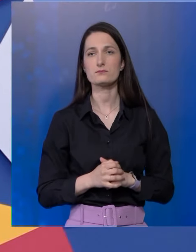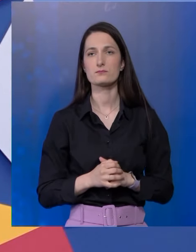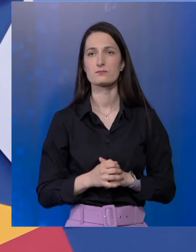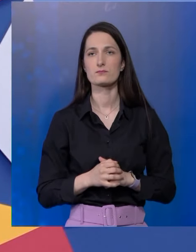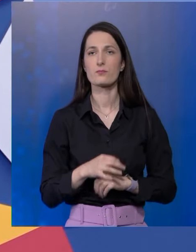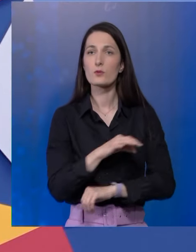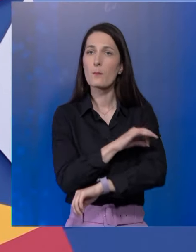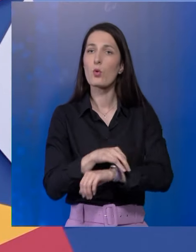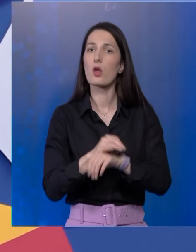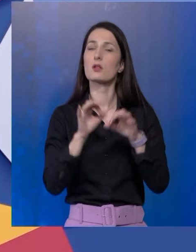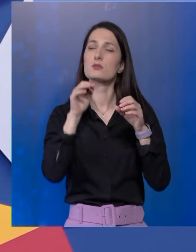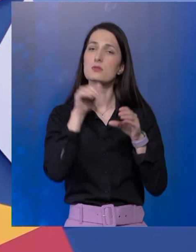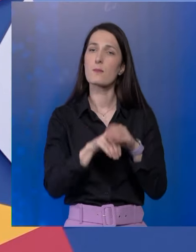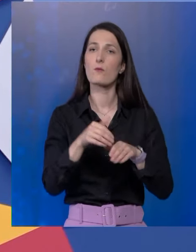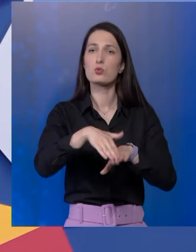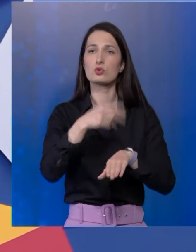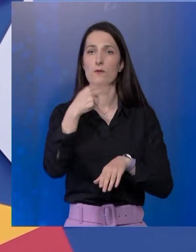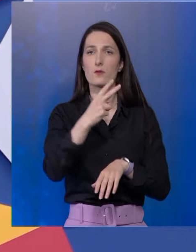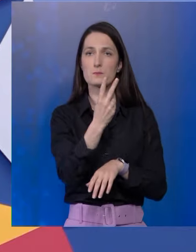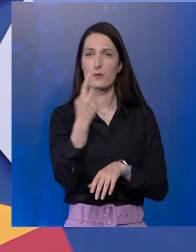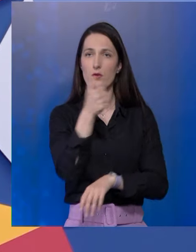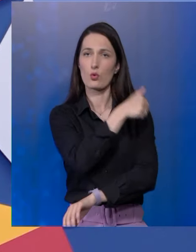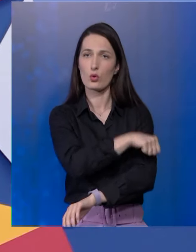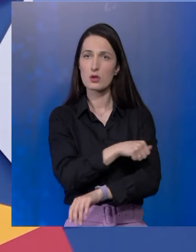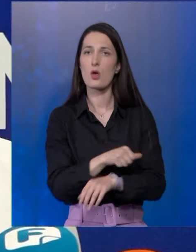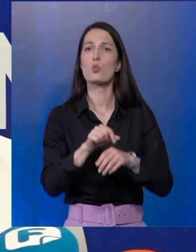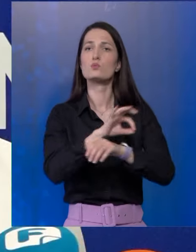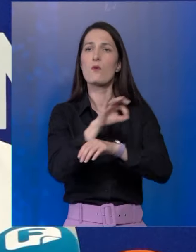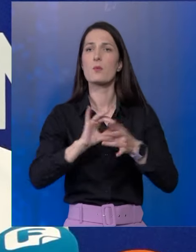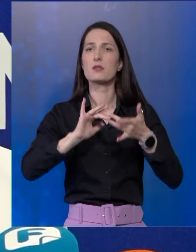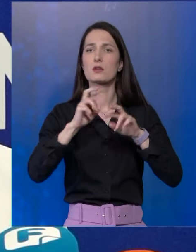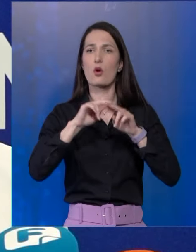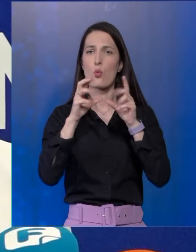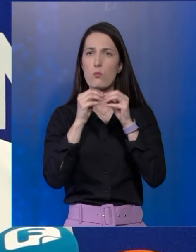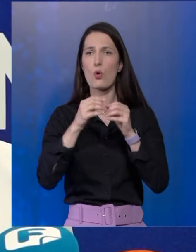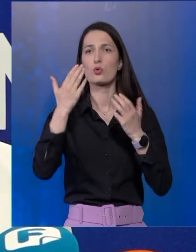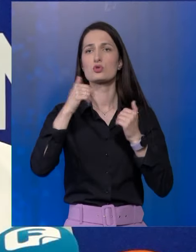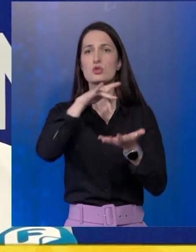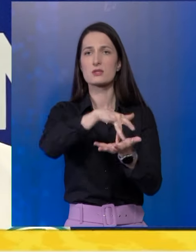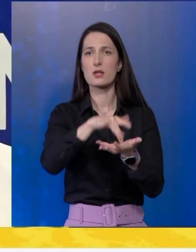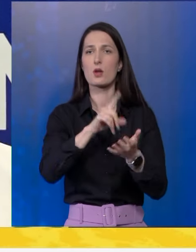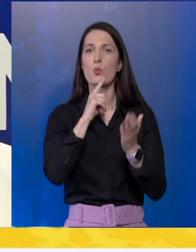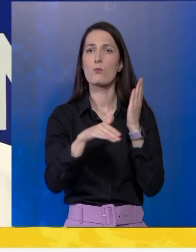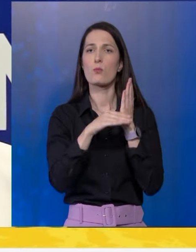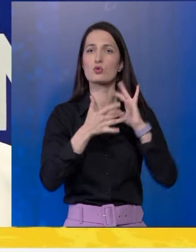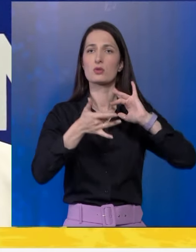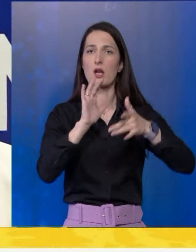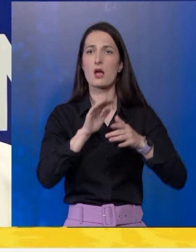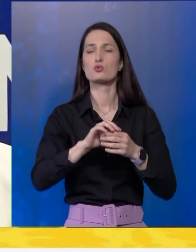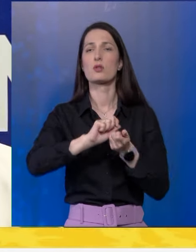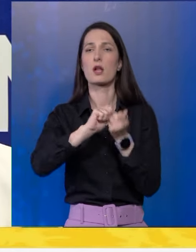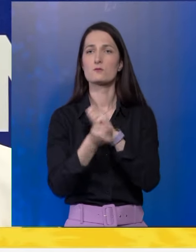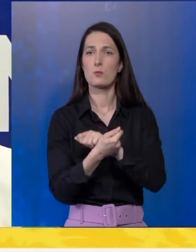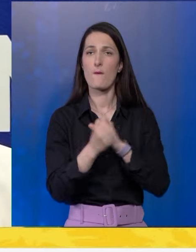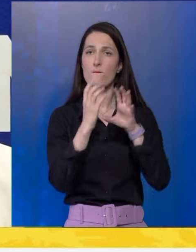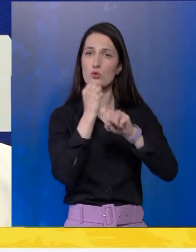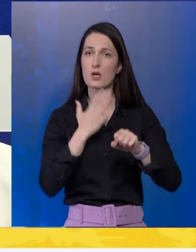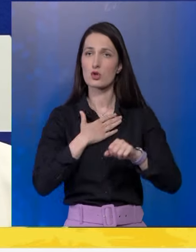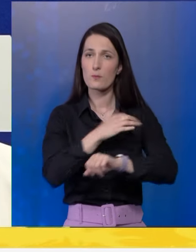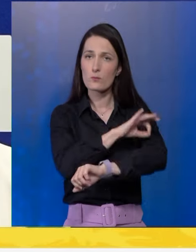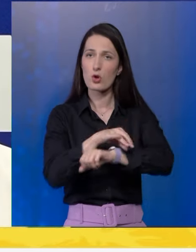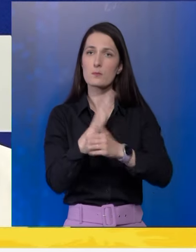odnosno centra koji pomažu u digitalnoj transformaciji. The focus for our project was always to introduce. Fokus našeg